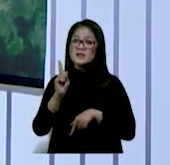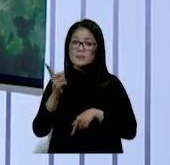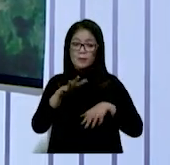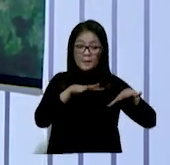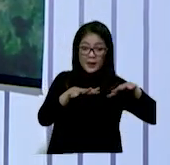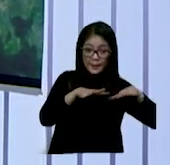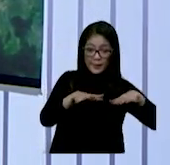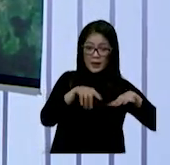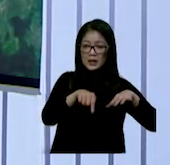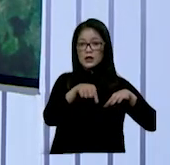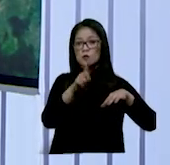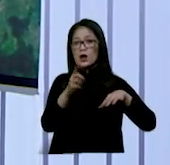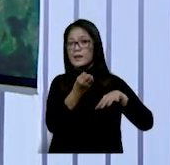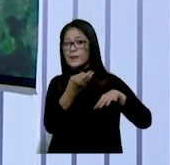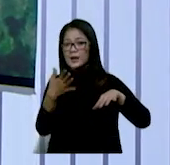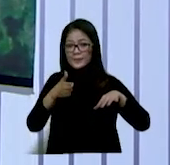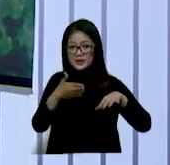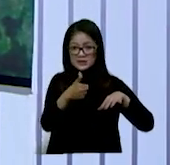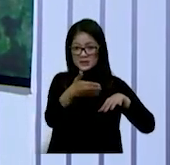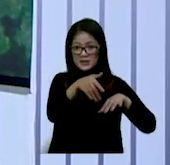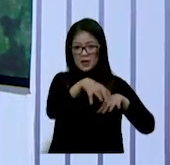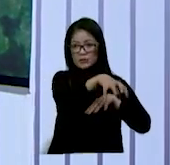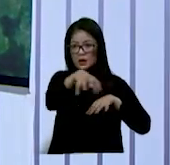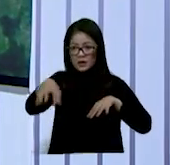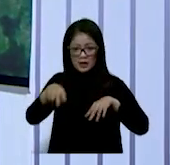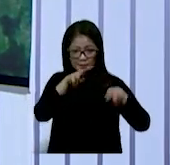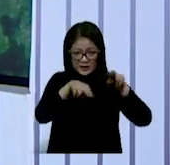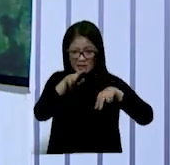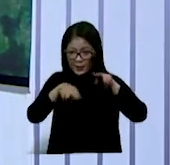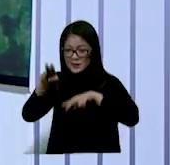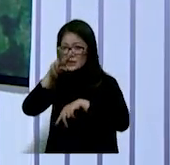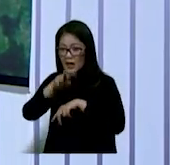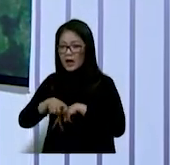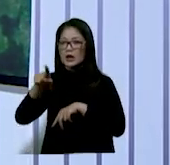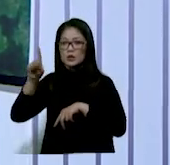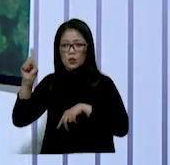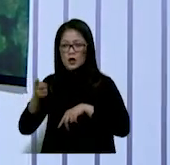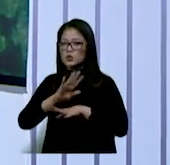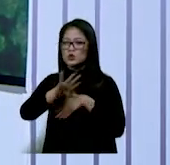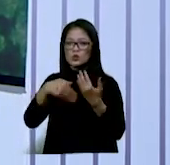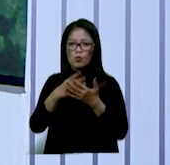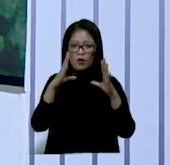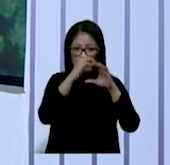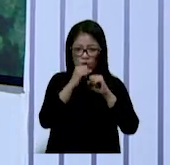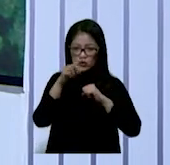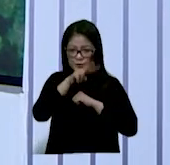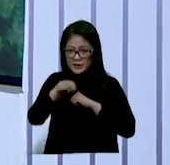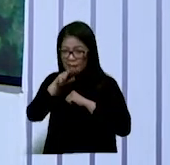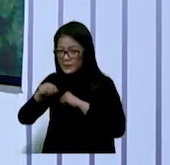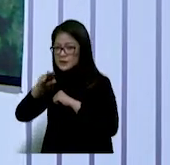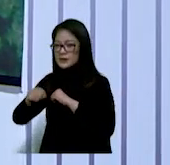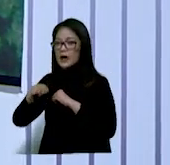satu sesar saja. Nah, ini BMKG juga melakukan monitoring terhadap patahan di sekitar lokasi dan gunung berapi apakah memang